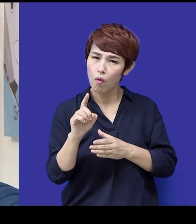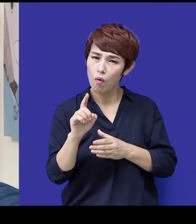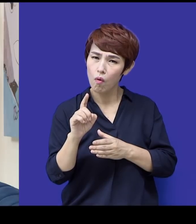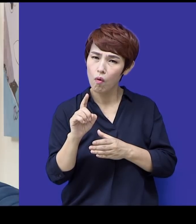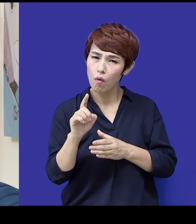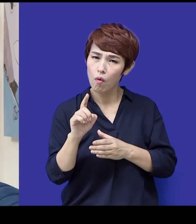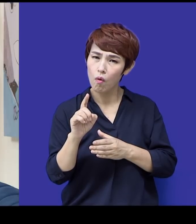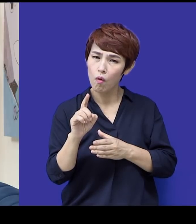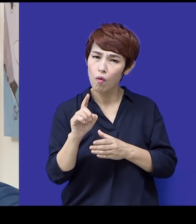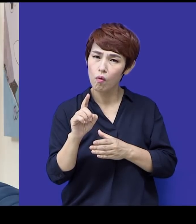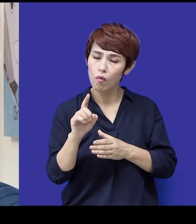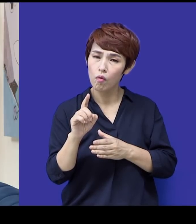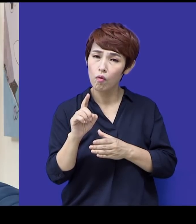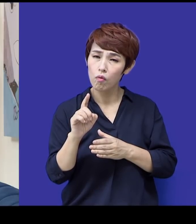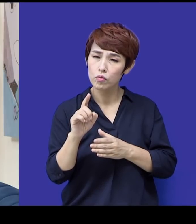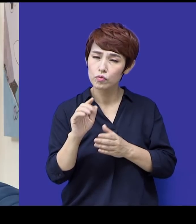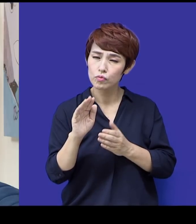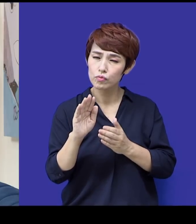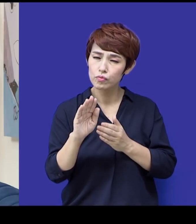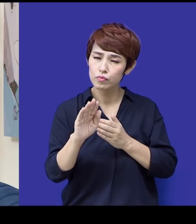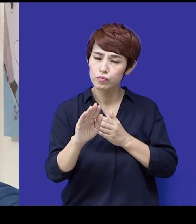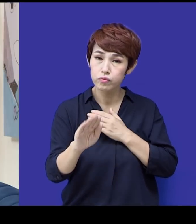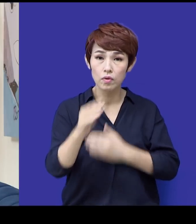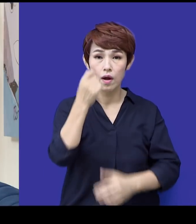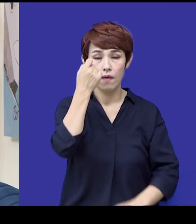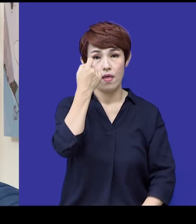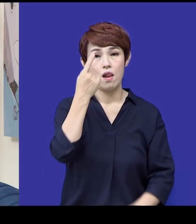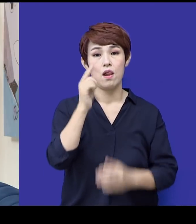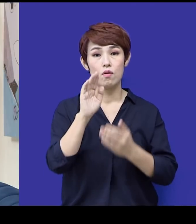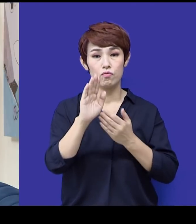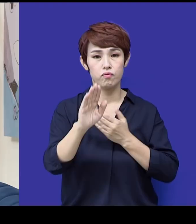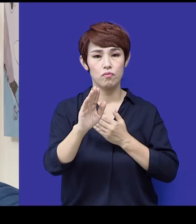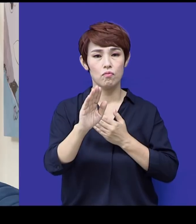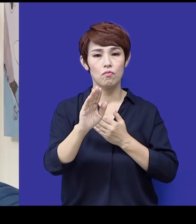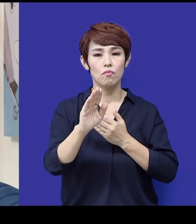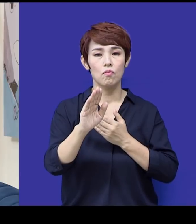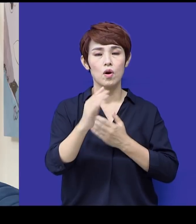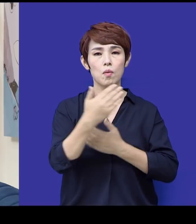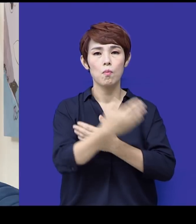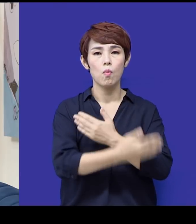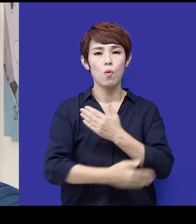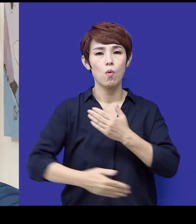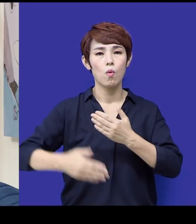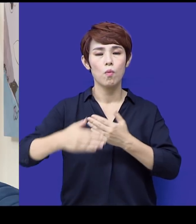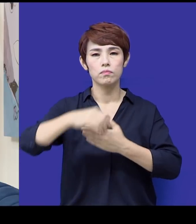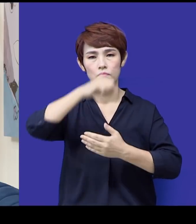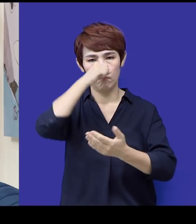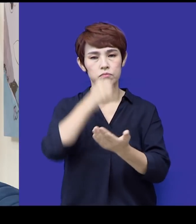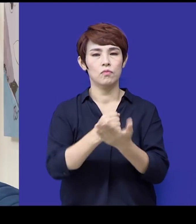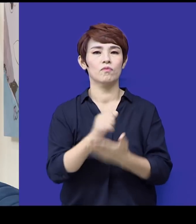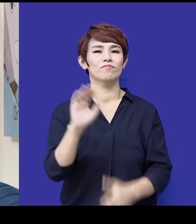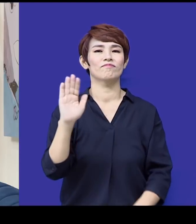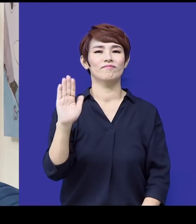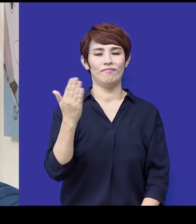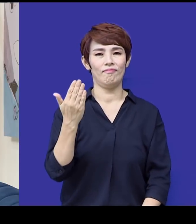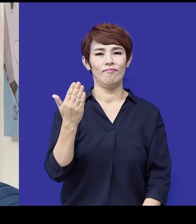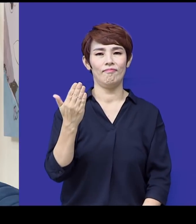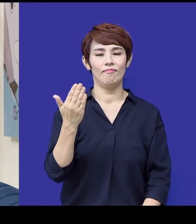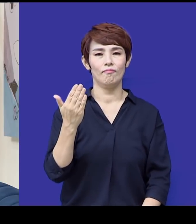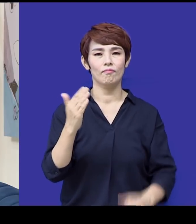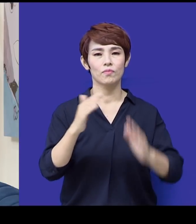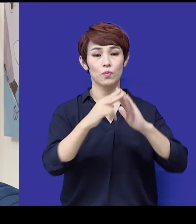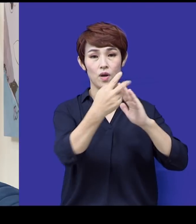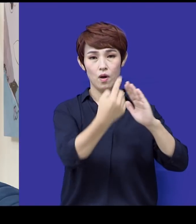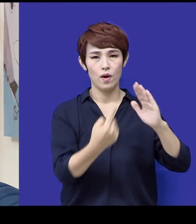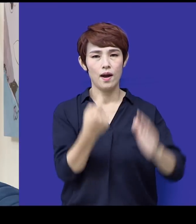그러고 난 다음에 이제 한 달 되니까 정상으로 40으로 이제 떨어져 가지고 살아서 이제 집으로 와서